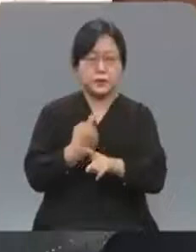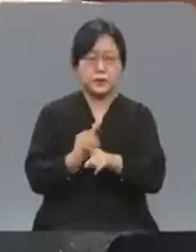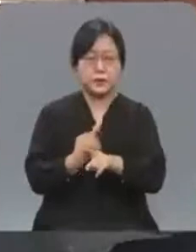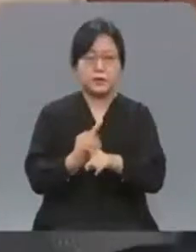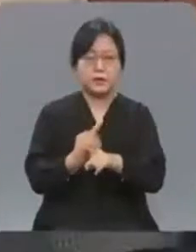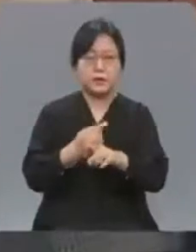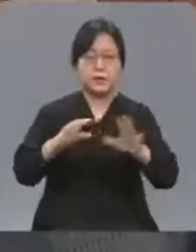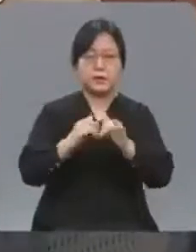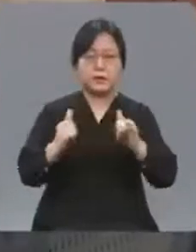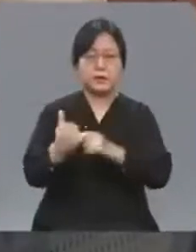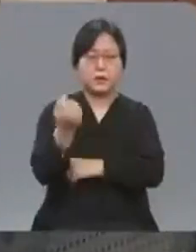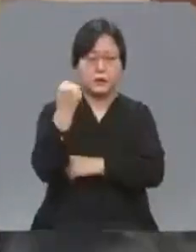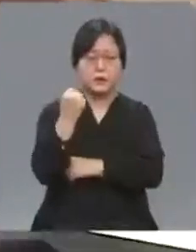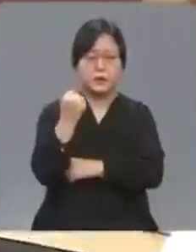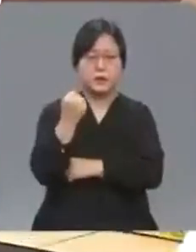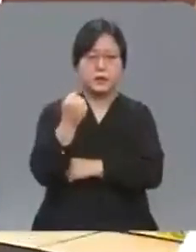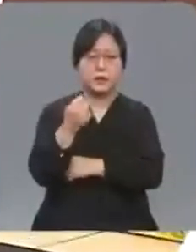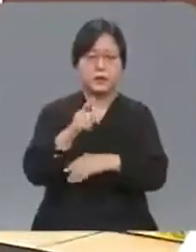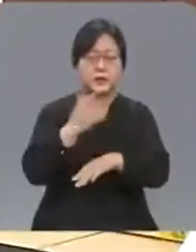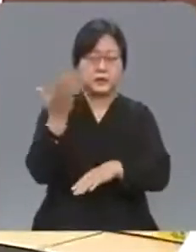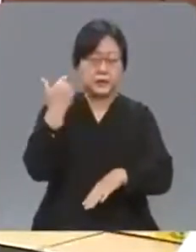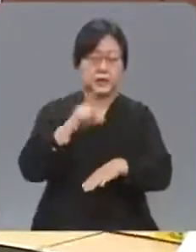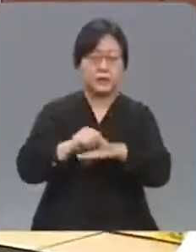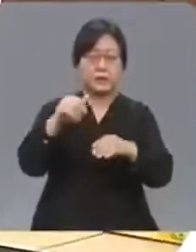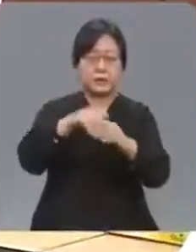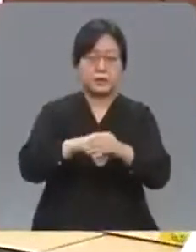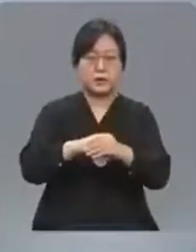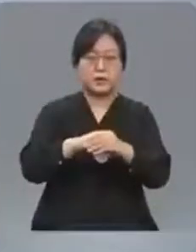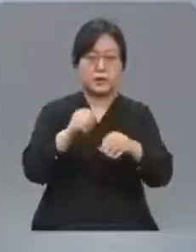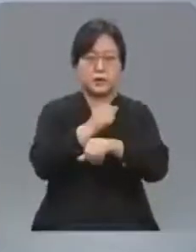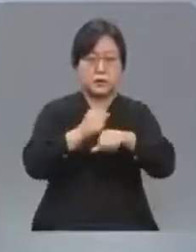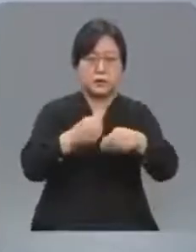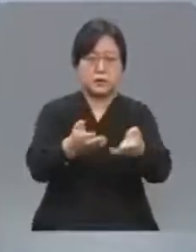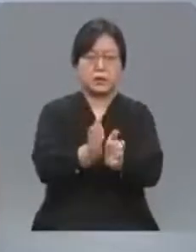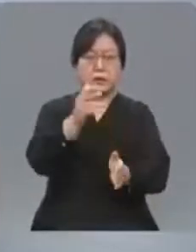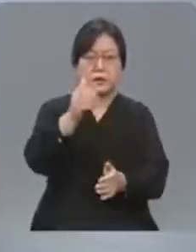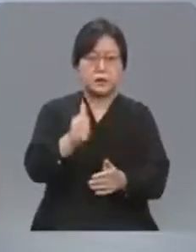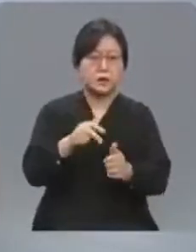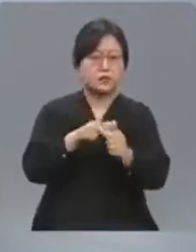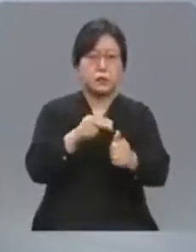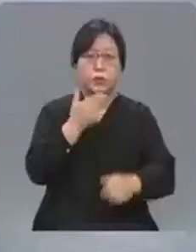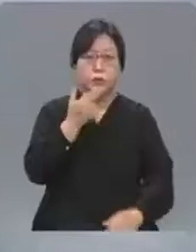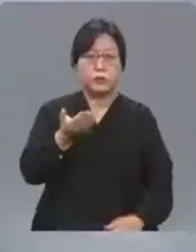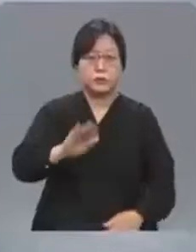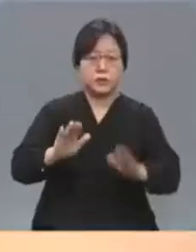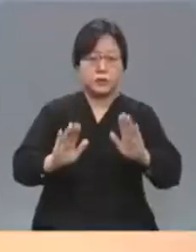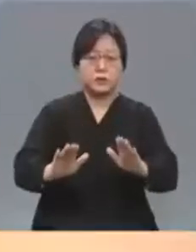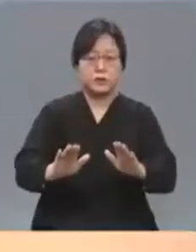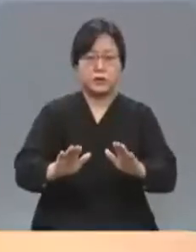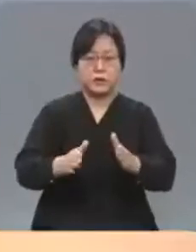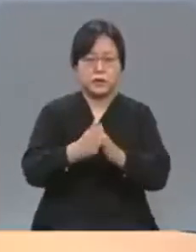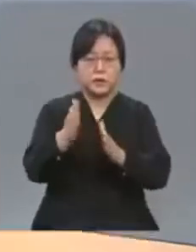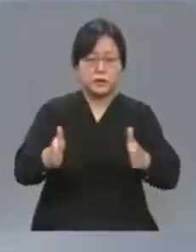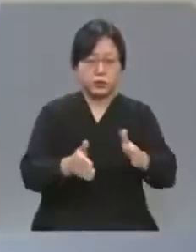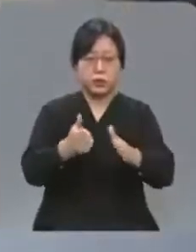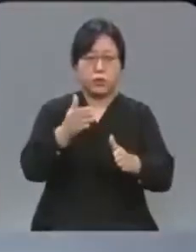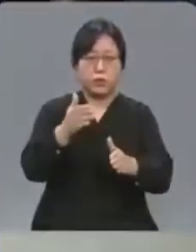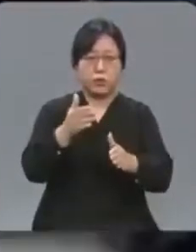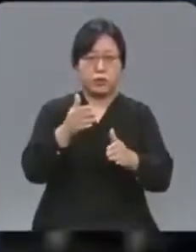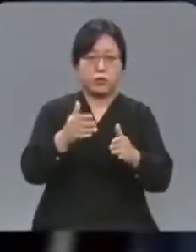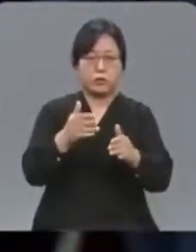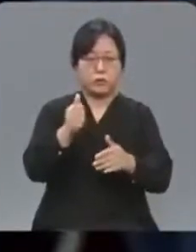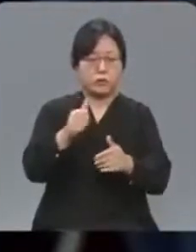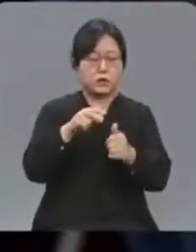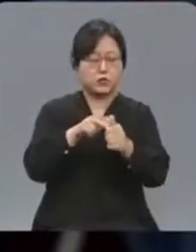건 국민의힘입니다. 지난 지방선거 때는 광역단체장 후보조차 못 냈지만 이번에는 시도지사 후보 등